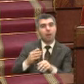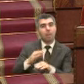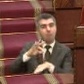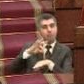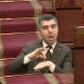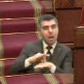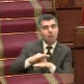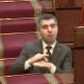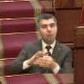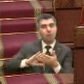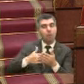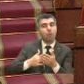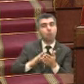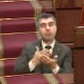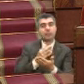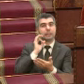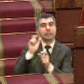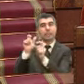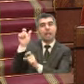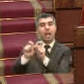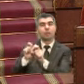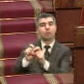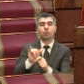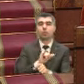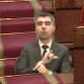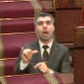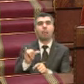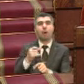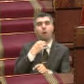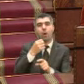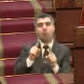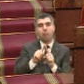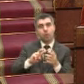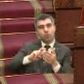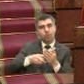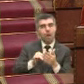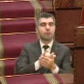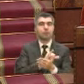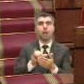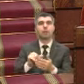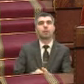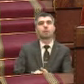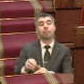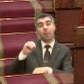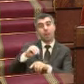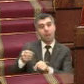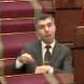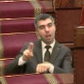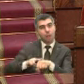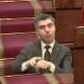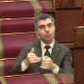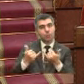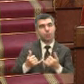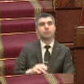اجتماعية حقيقية، لذلك لا يمكن أن نسمح في العبث بها والتصرف بها. كذلك بغيت نقول للسيد الوزير،